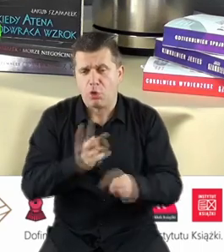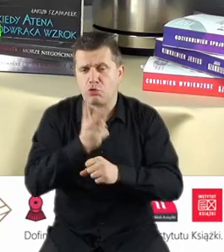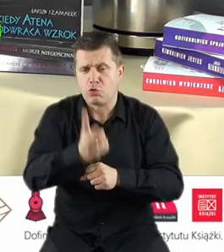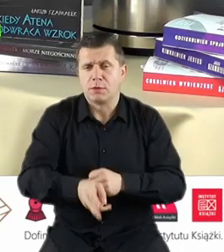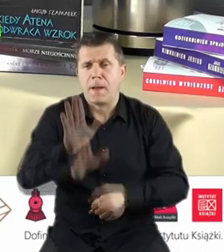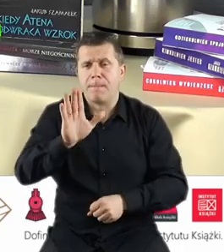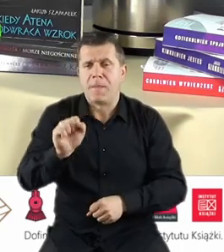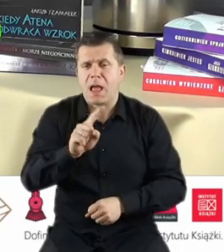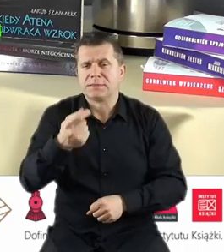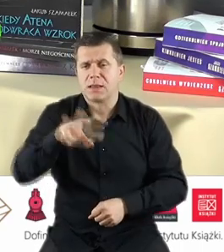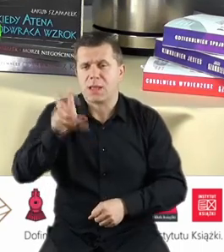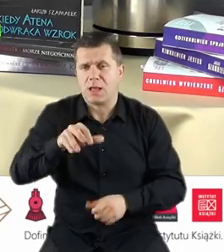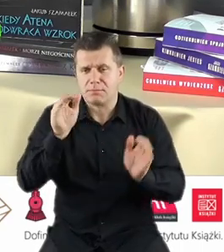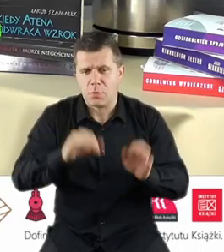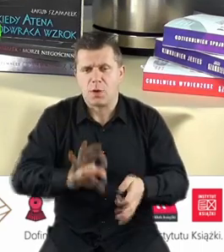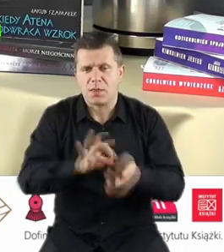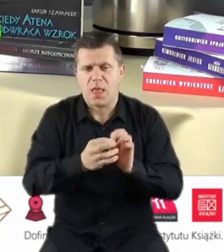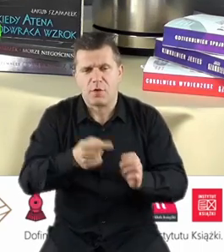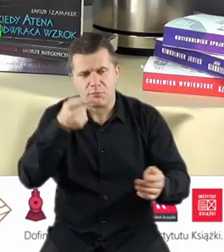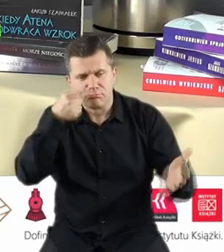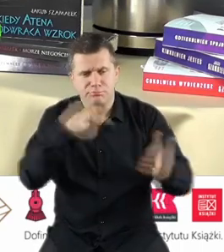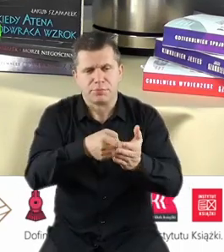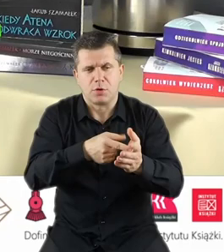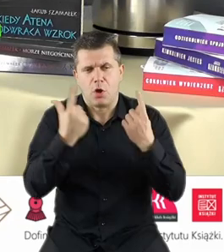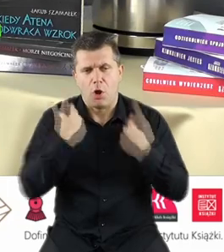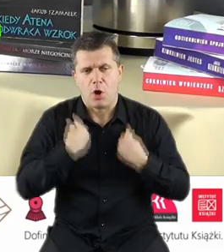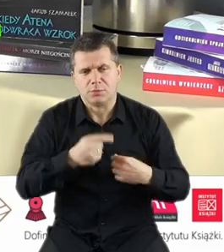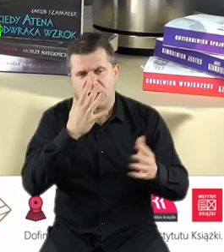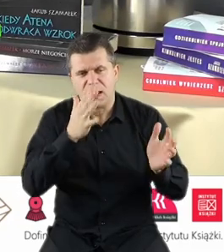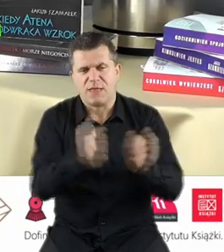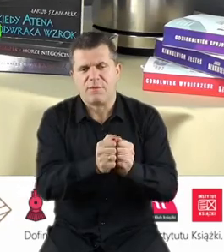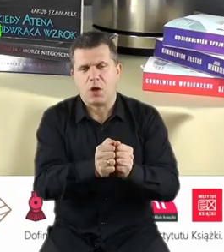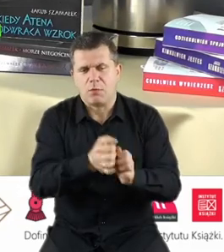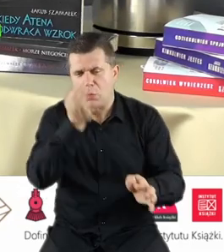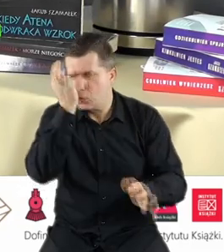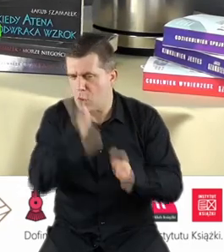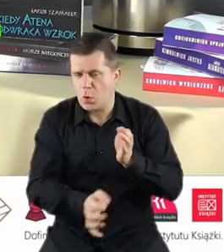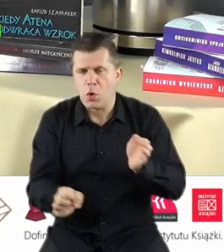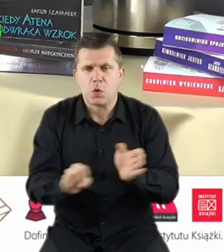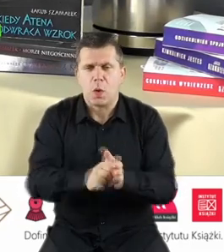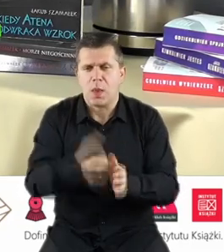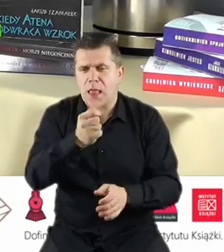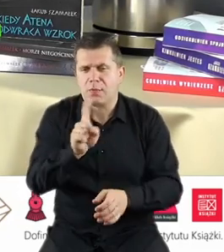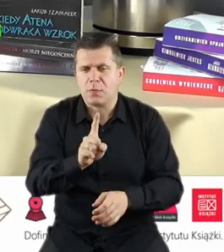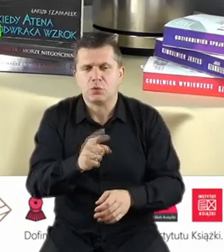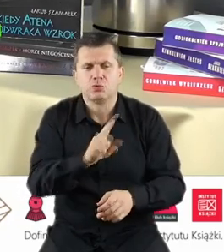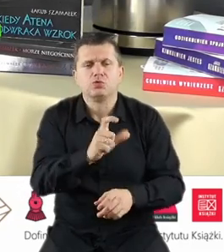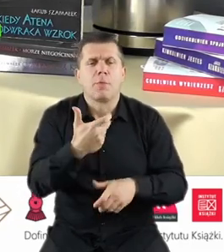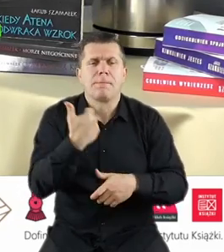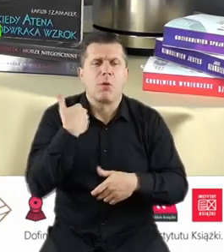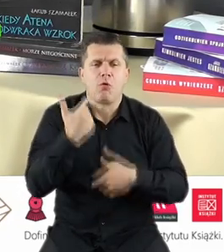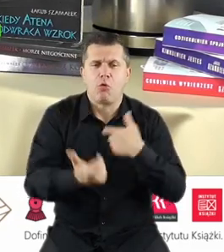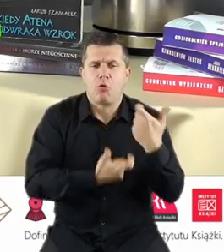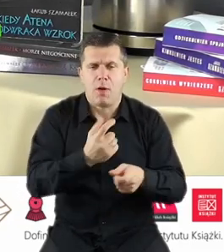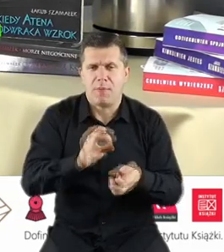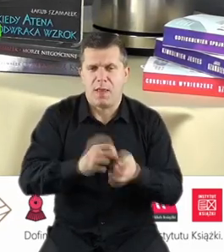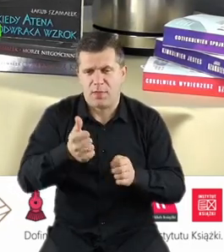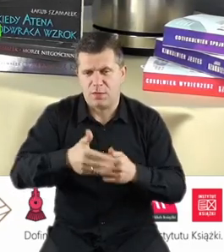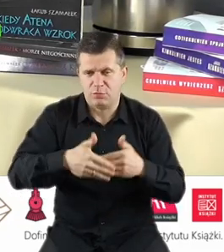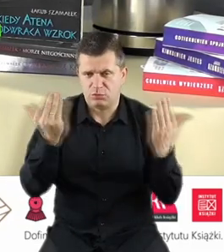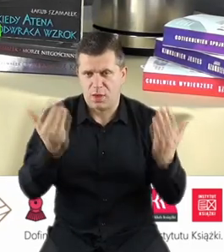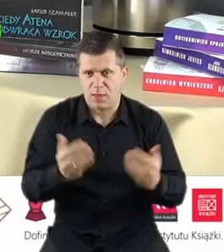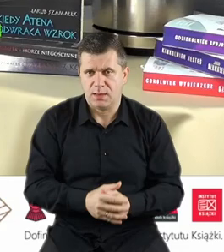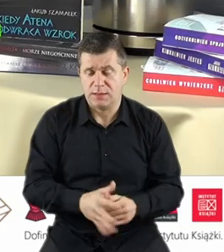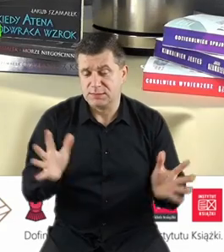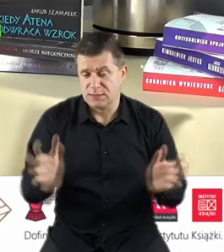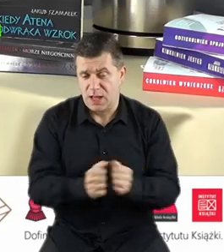byli w stanie pojedynczych ludzi identyfikować i po prostu z precyzją co do minuty odtwarzać ich dzień. Mało tego, znaleźli też